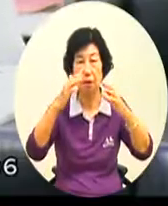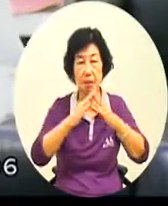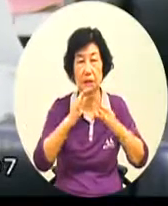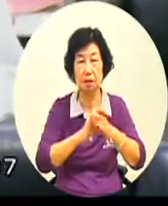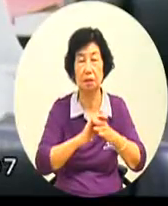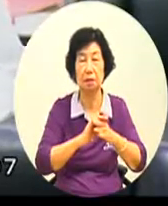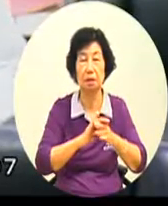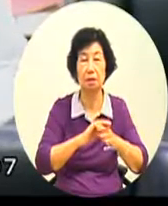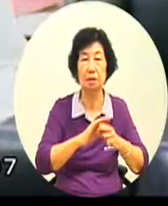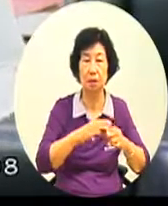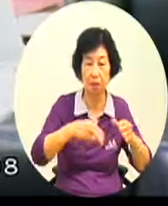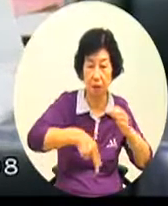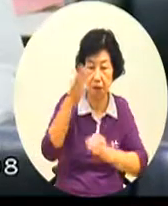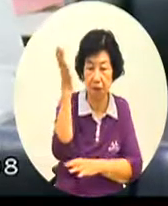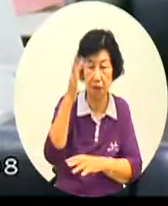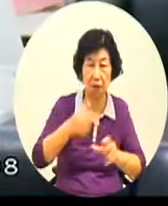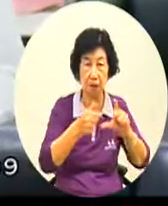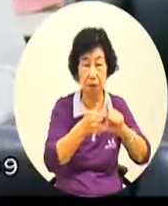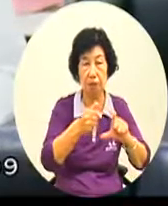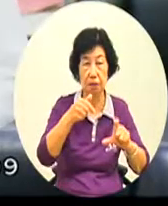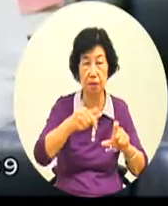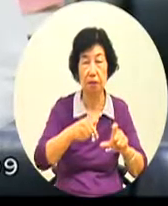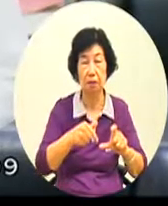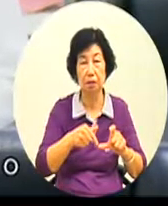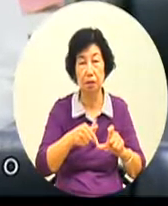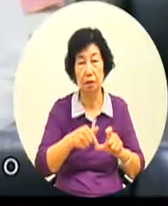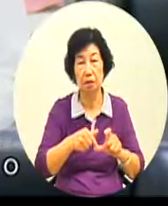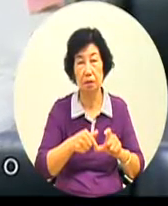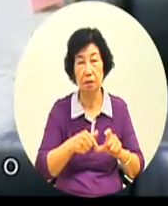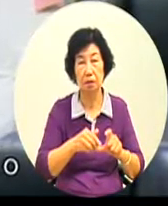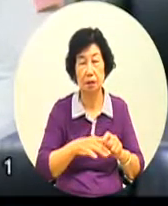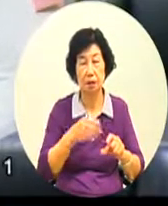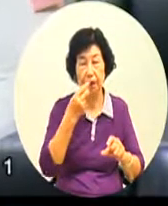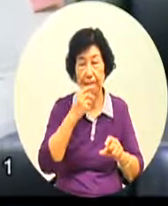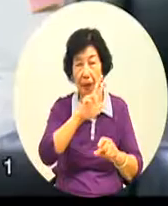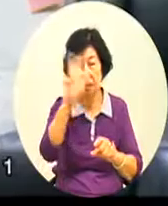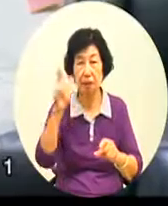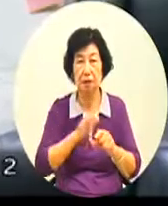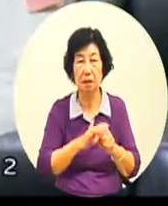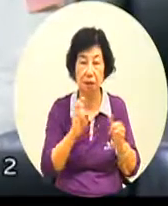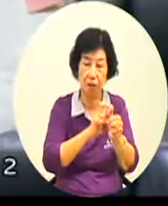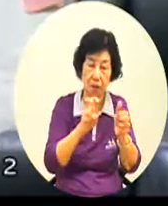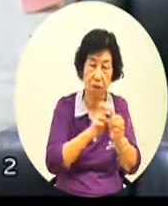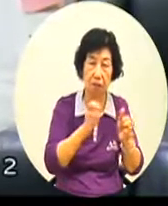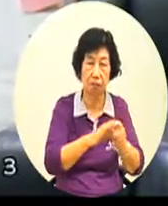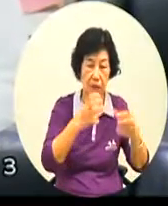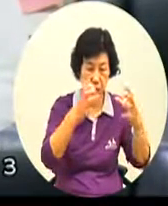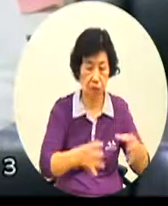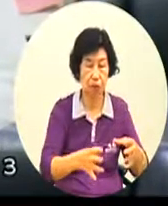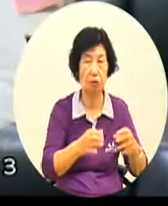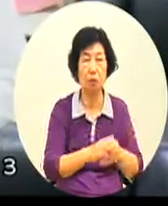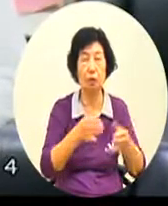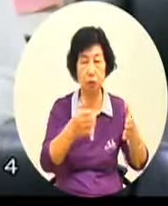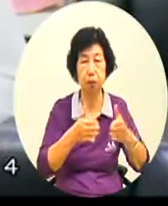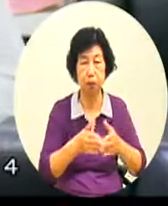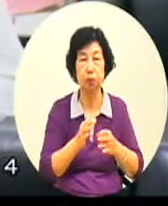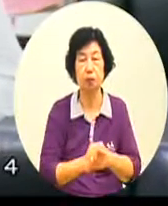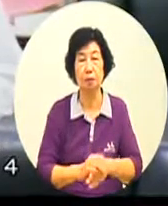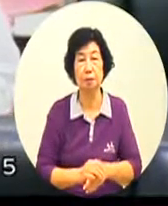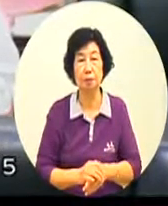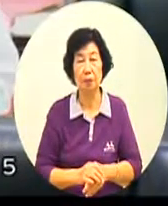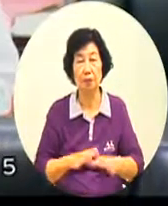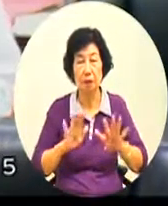哈。至少都要有一间就是日间照顾的一个据点啊哈。高雄市目前啊哈，